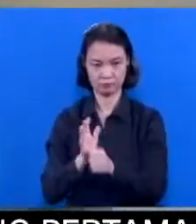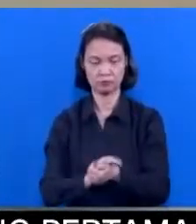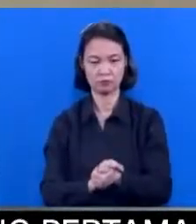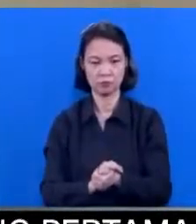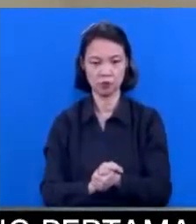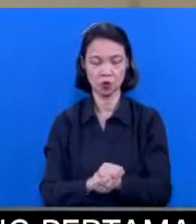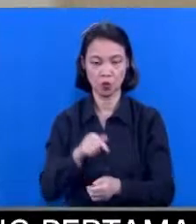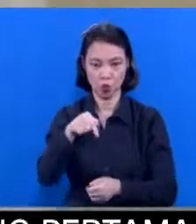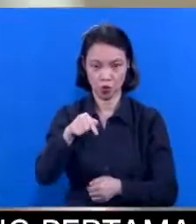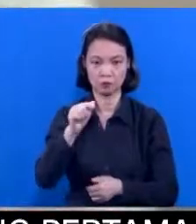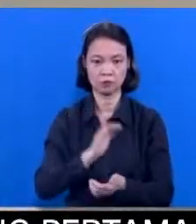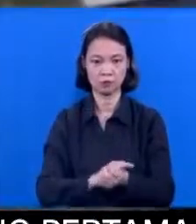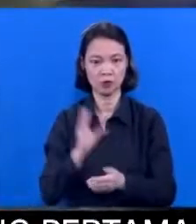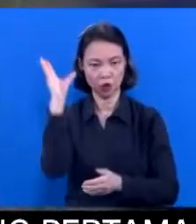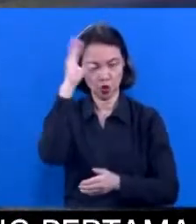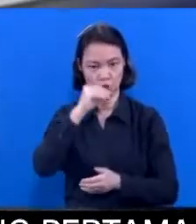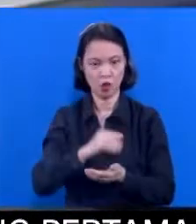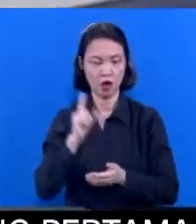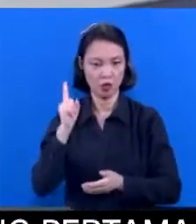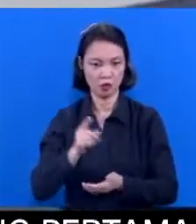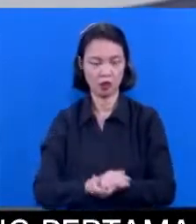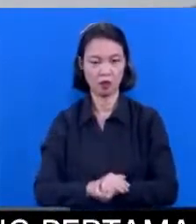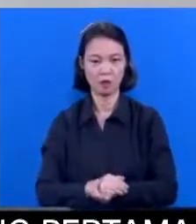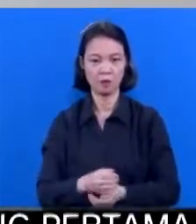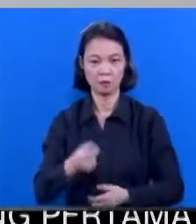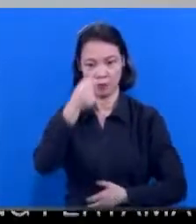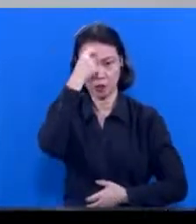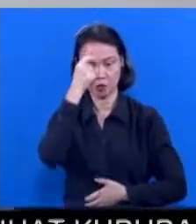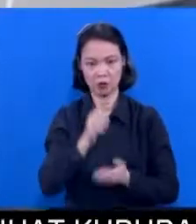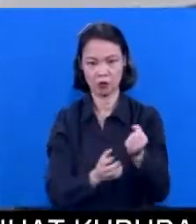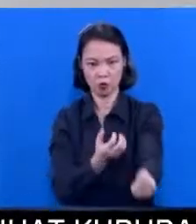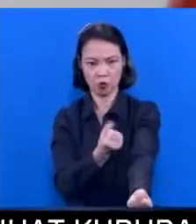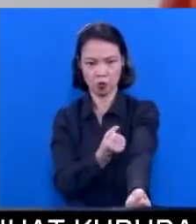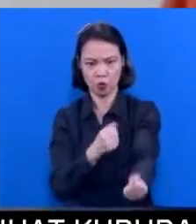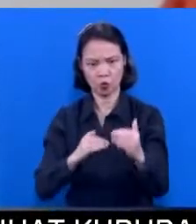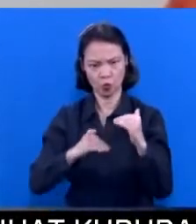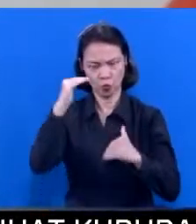Pondok Bambu ini diketahui memiliki penyakit bawaan hipertensi.